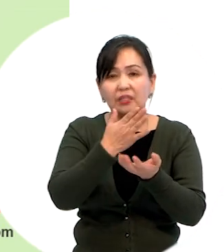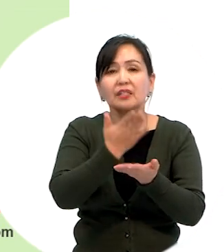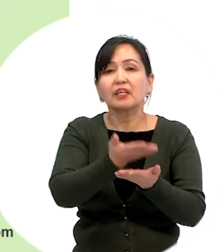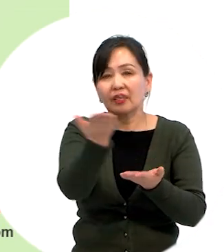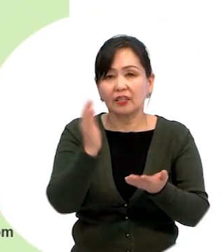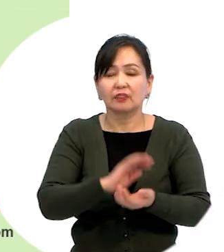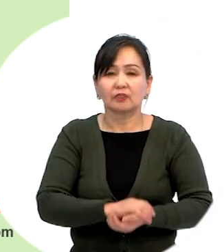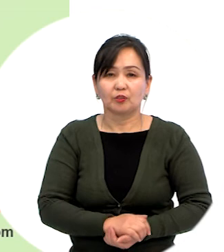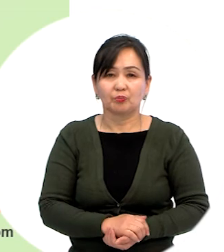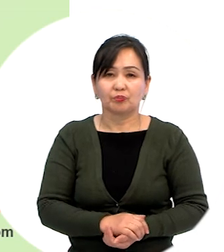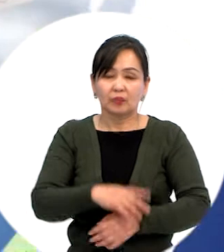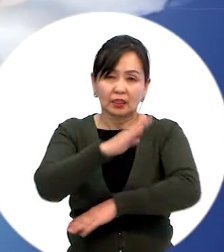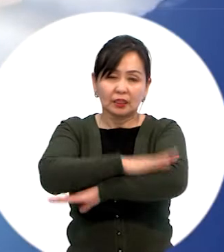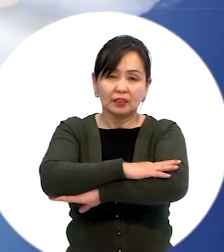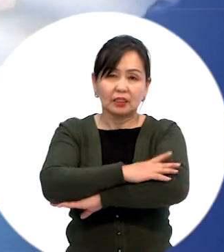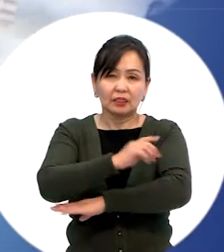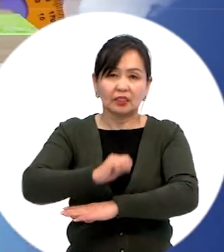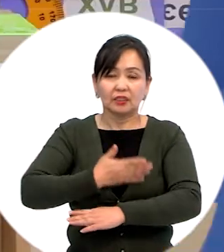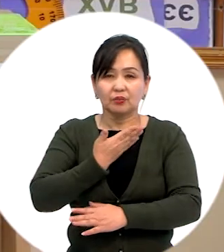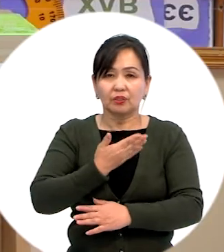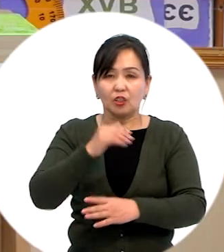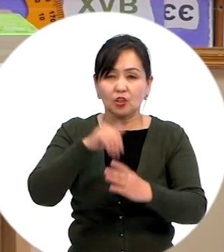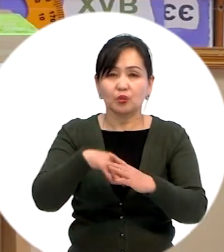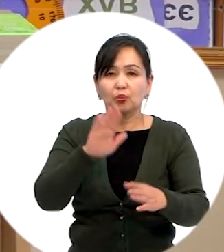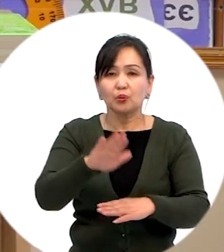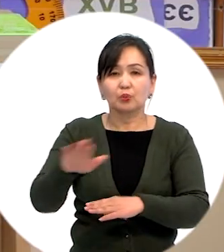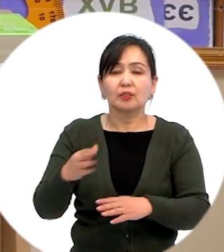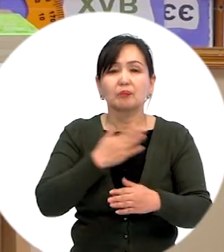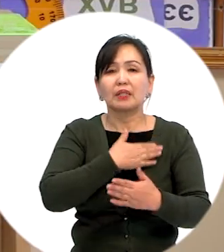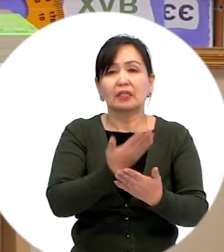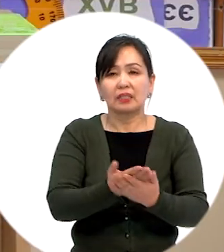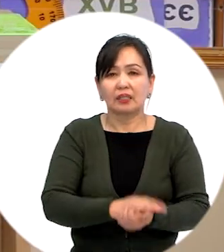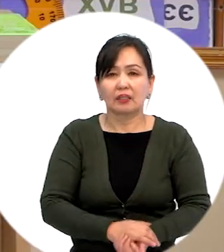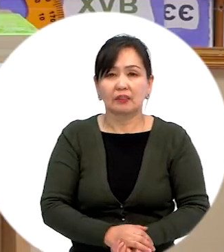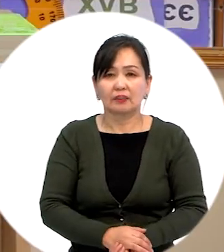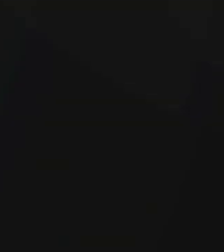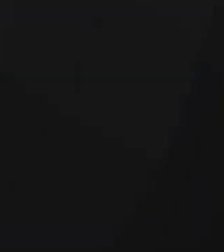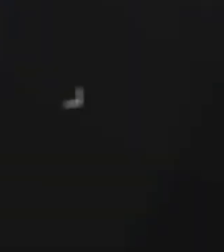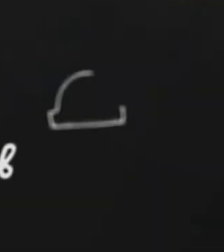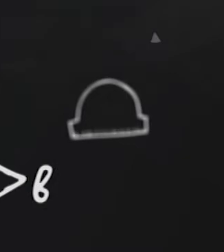За хичээлдээ итгэвтэй оролцсон хүүхдүүдэд баярлалаа.